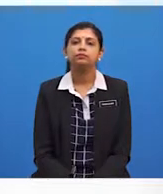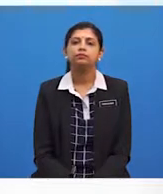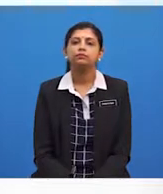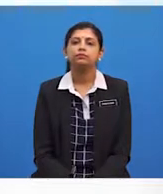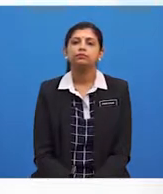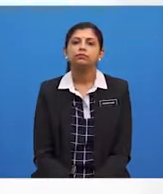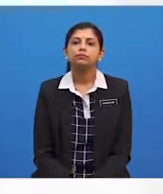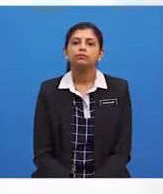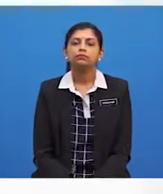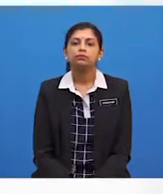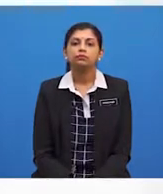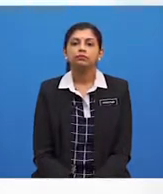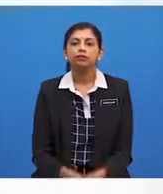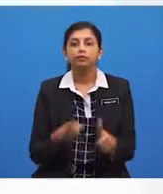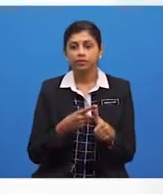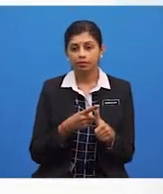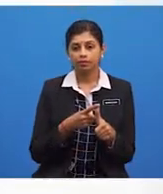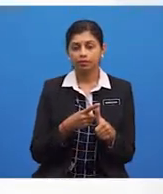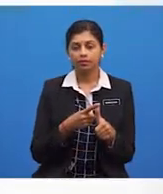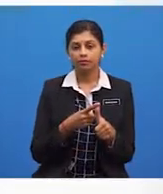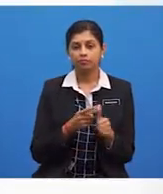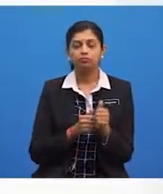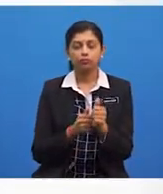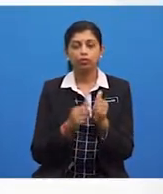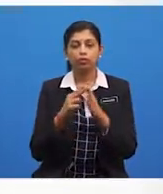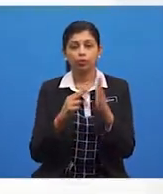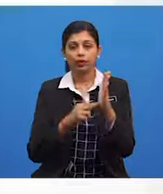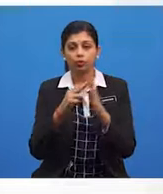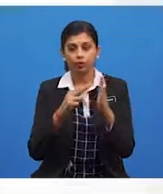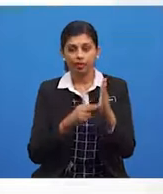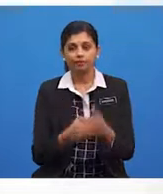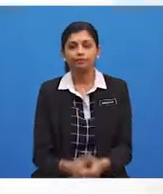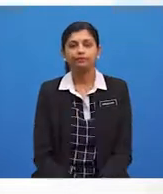Cara yang pertama ialah secara kuat kuasa undang-undang.